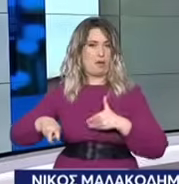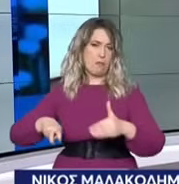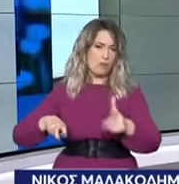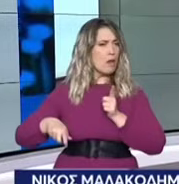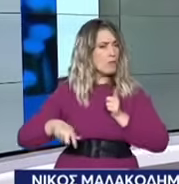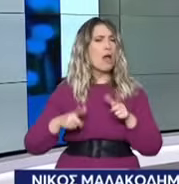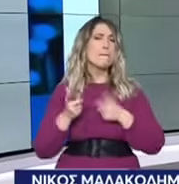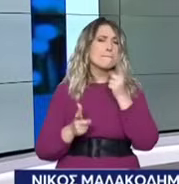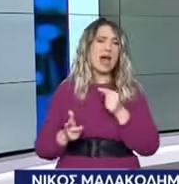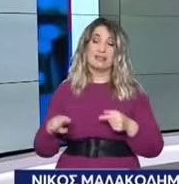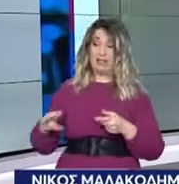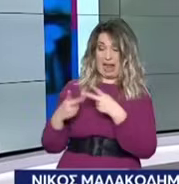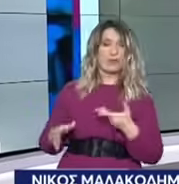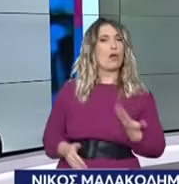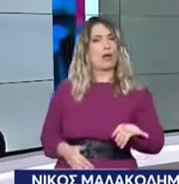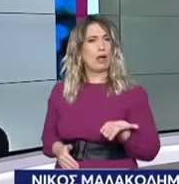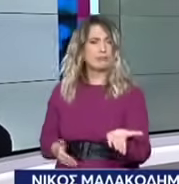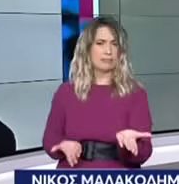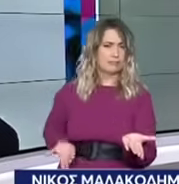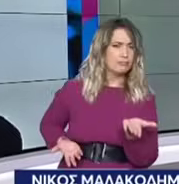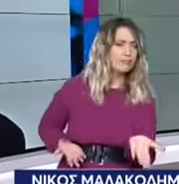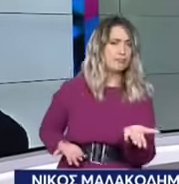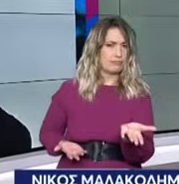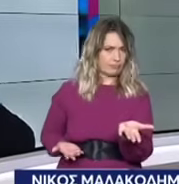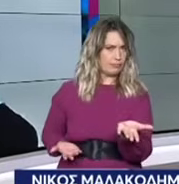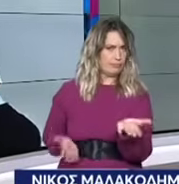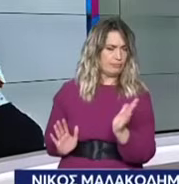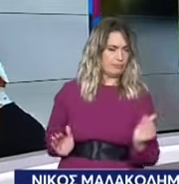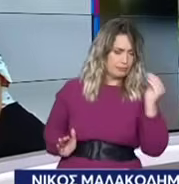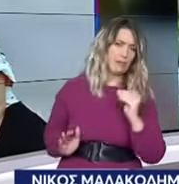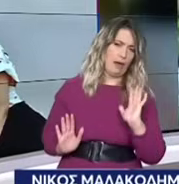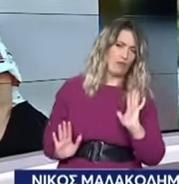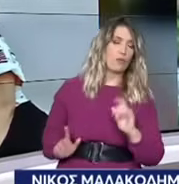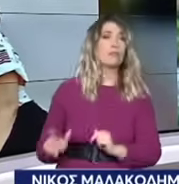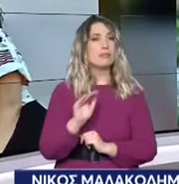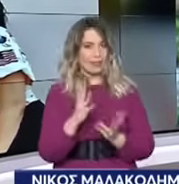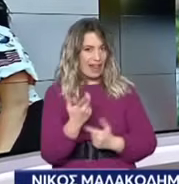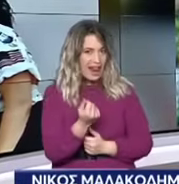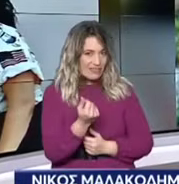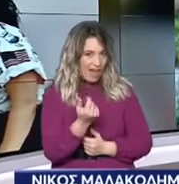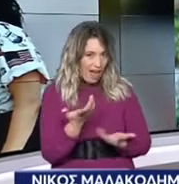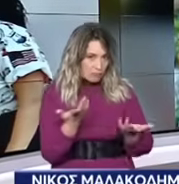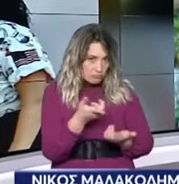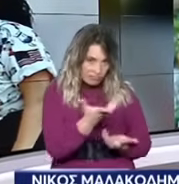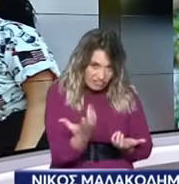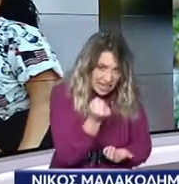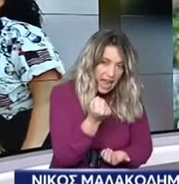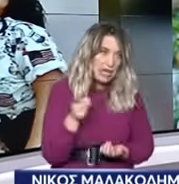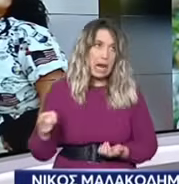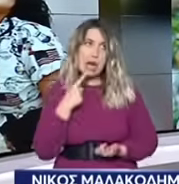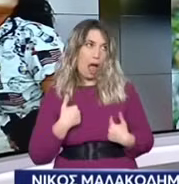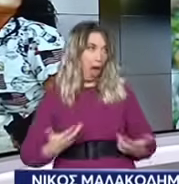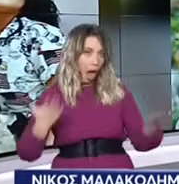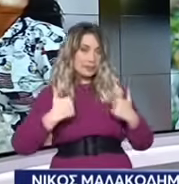συνήθως, για να δούμε πόσα... Τα χρήματα αυτά δεν έχουν βρεθεί. Δεν τα έχει επιστρέψει. Εκείνος αρνείται ότι τα πήρε. Λέει ότι δεν τα πήρε ποτέ. Να ρωτήσω